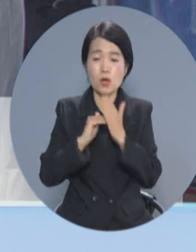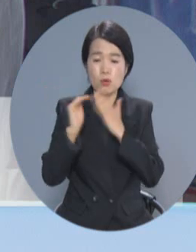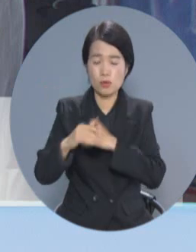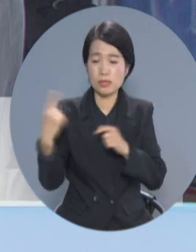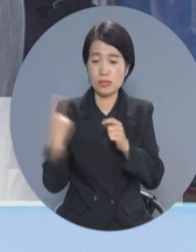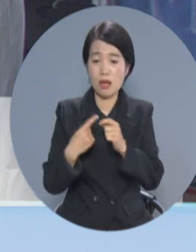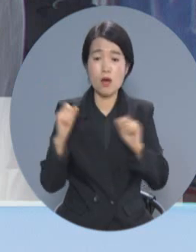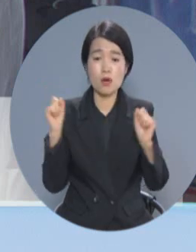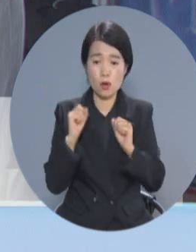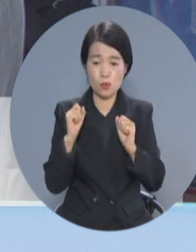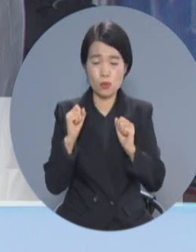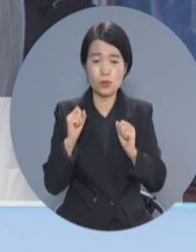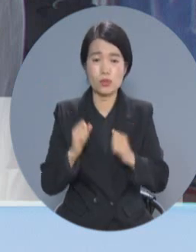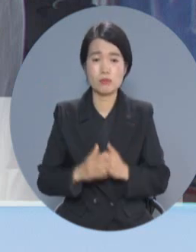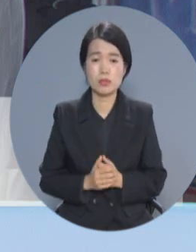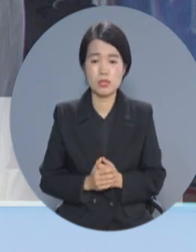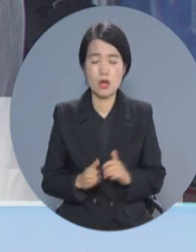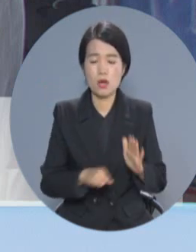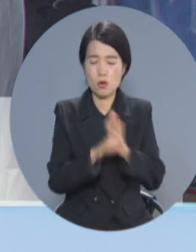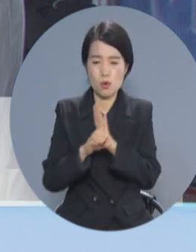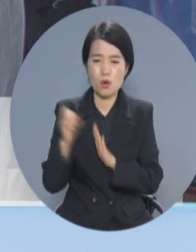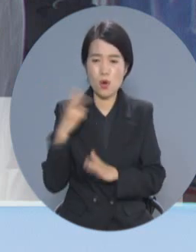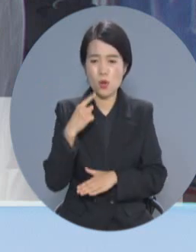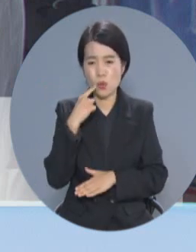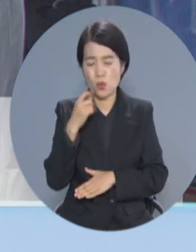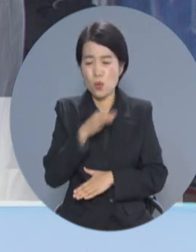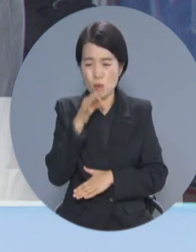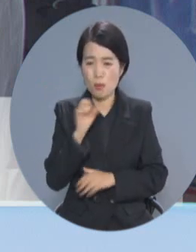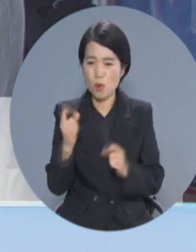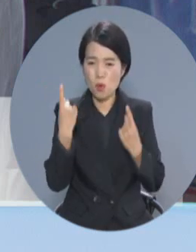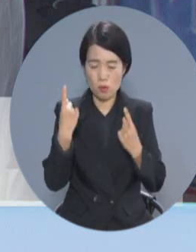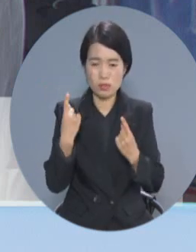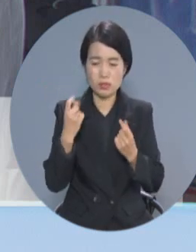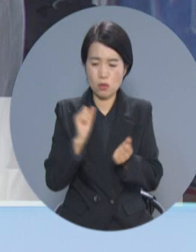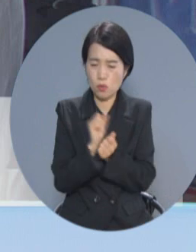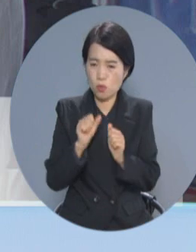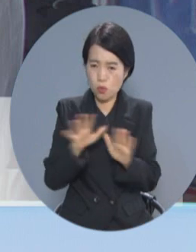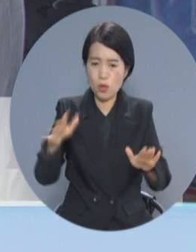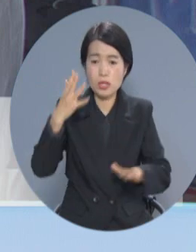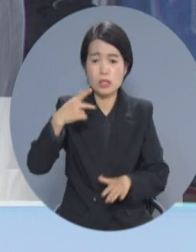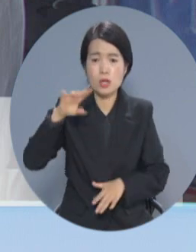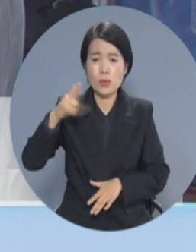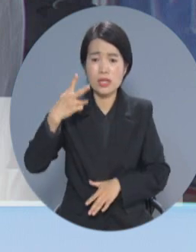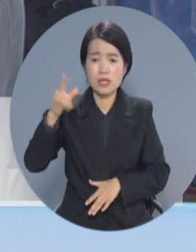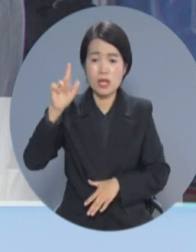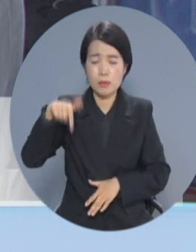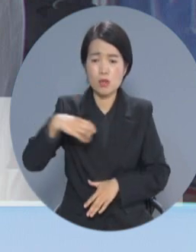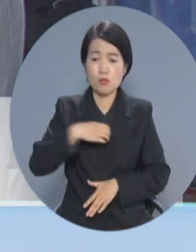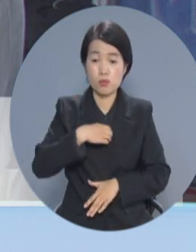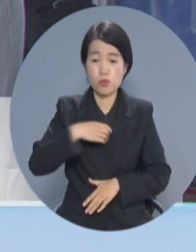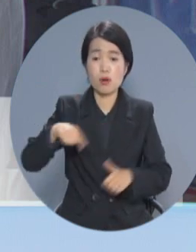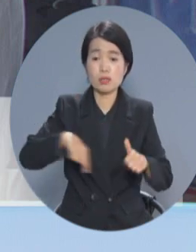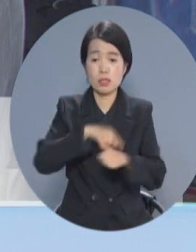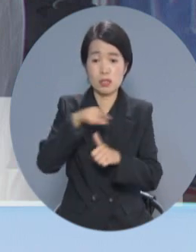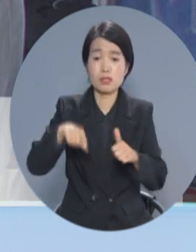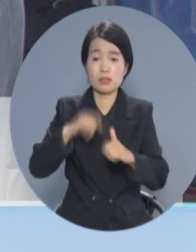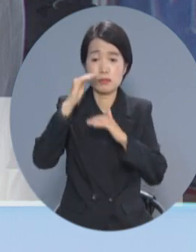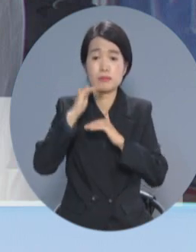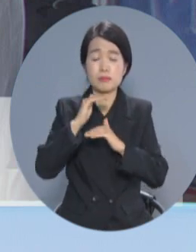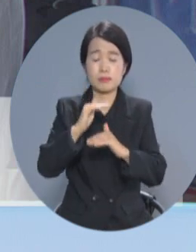처음 맞는 겨울인 만큼 코로나19와 독감이 함께 유행하는 트윈데믹 우려도 나옵니다. 김진선